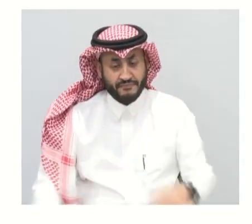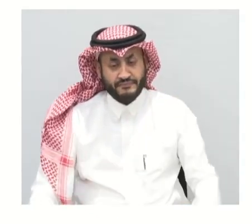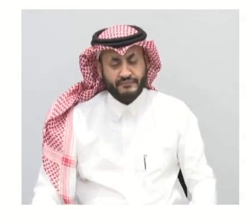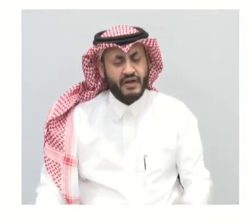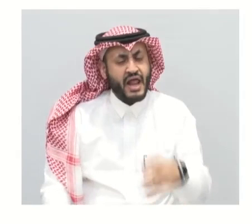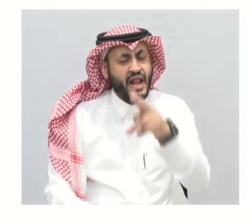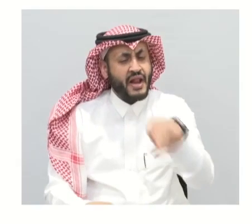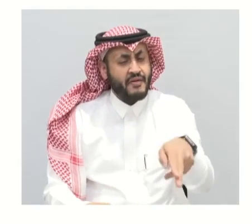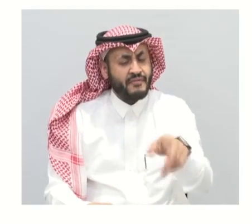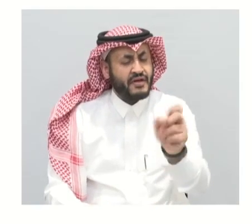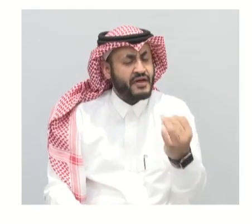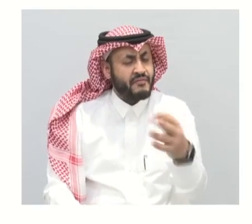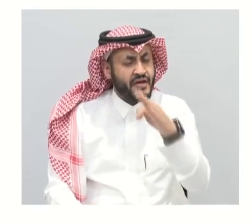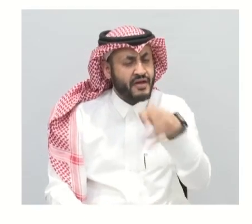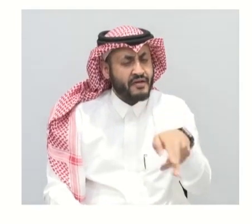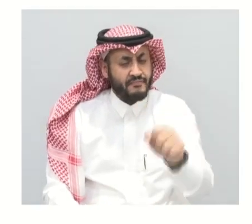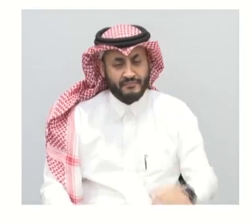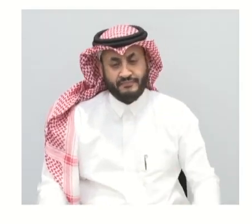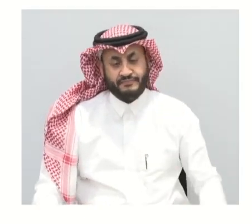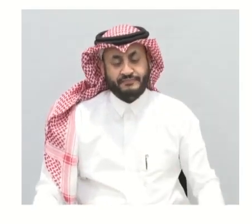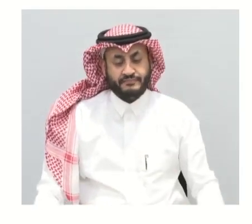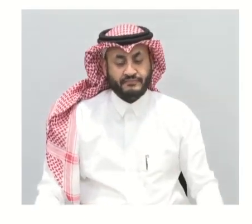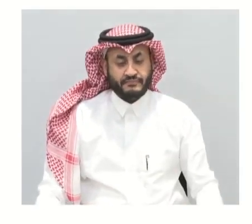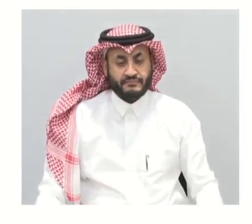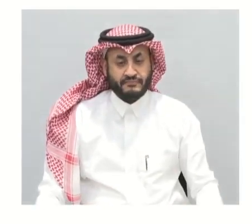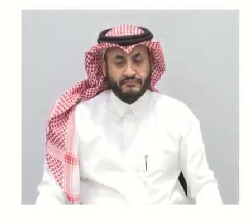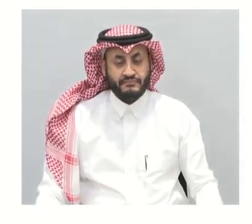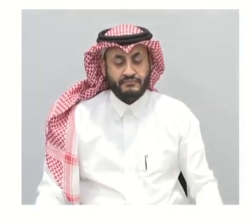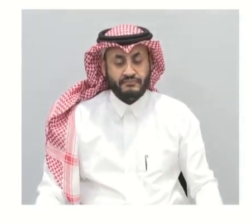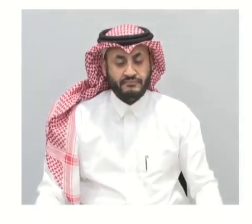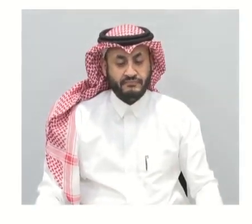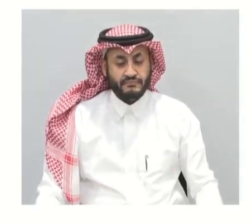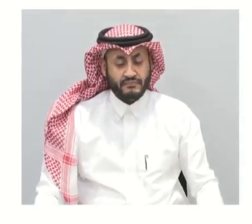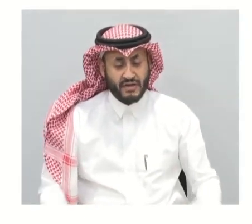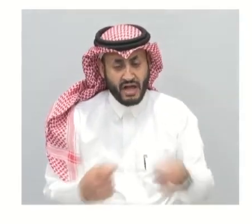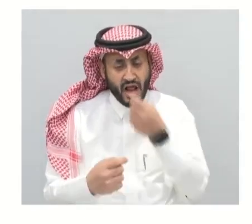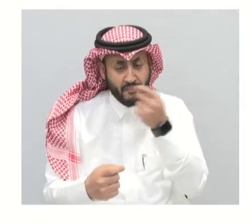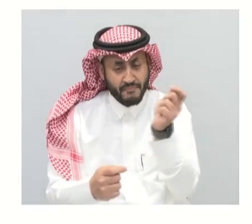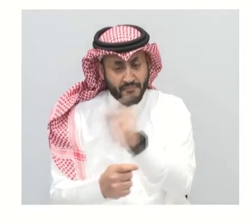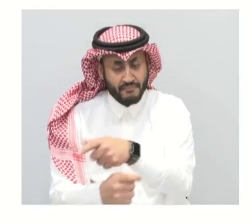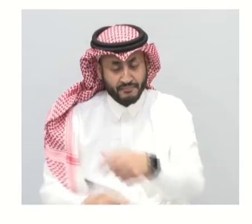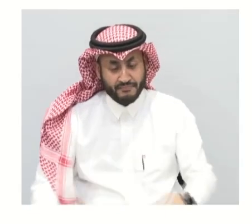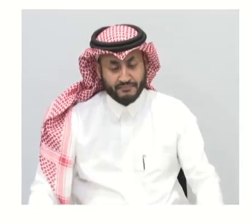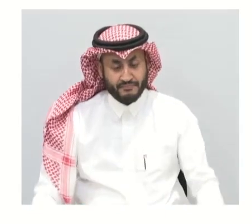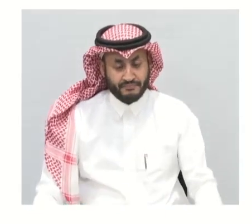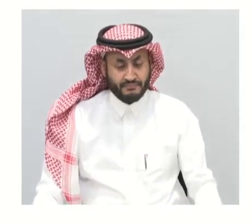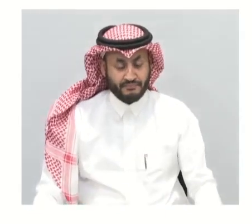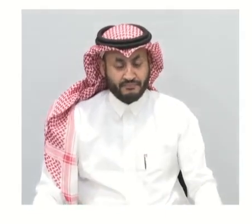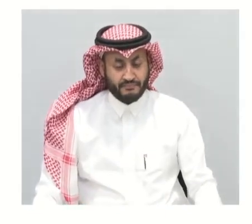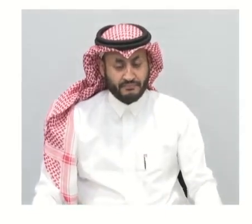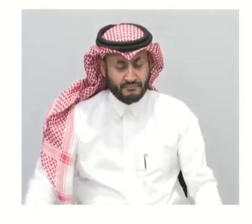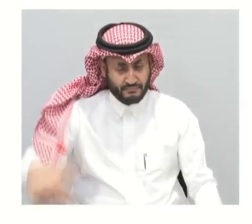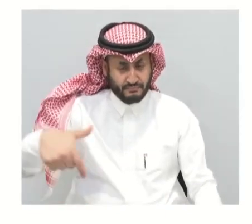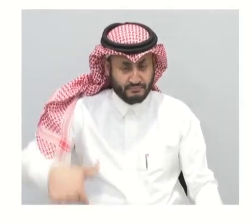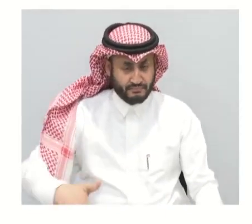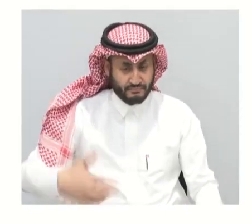نسبه القاء تلك النفايات في هذه الحاويه نوع النفايه فضلات الطعام لاحظ معي كم